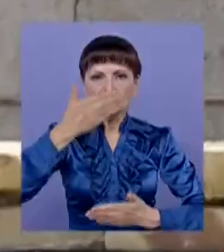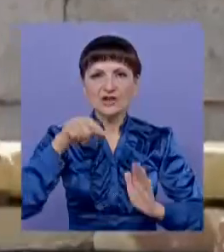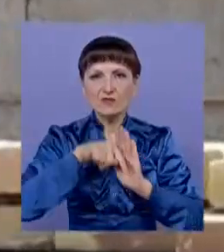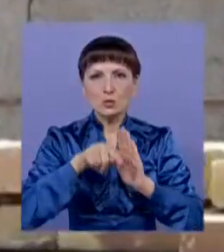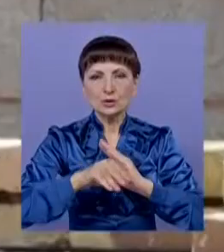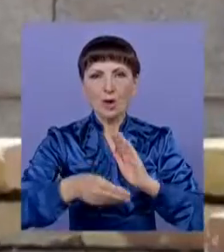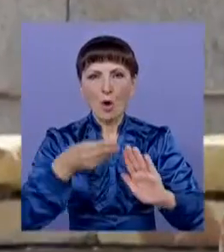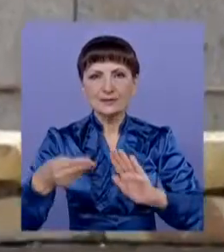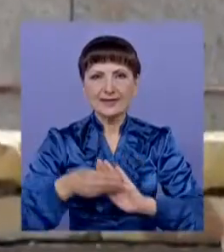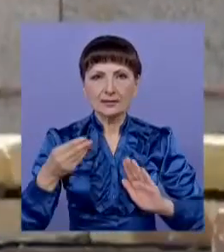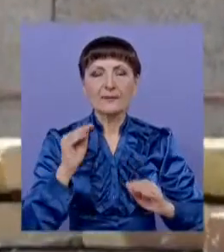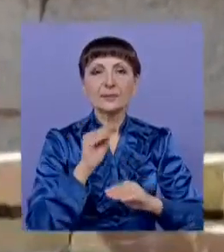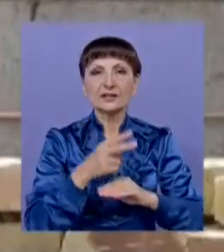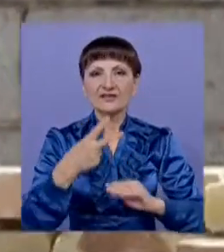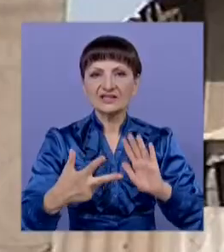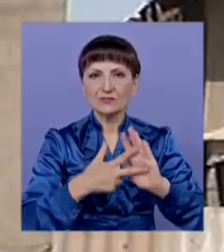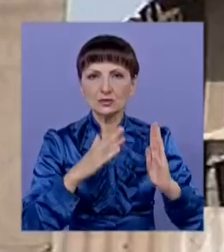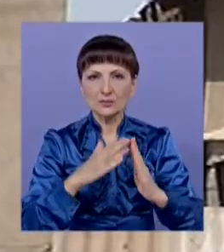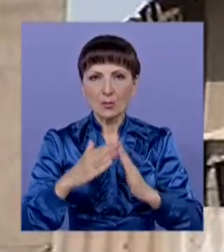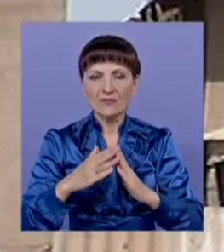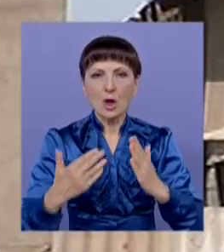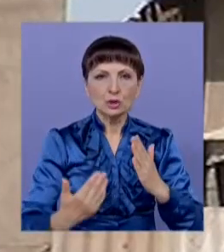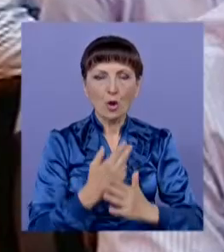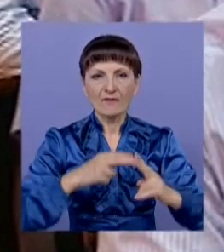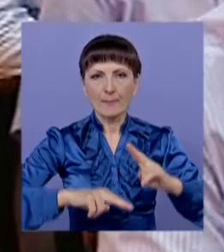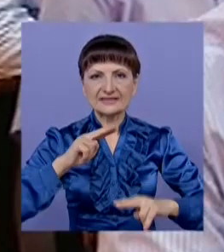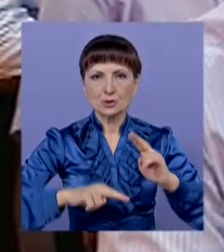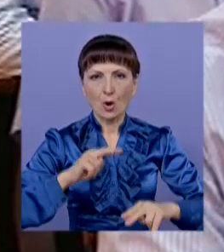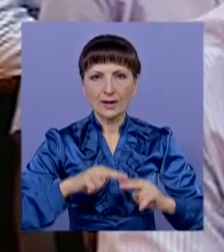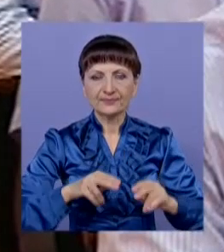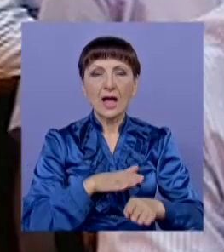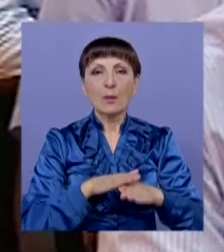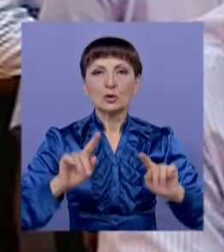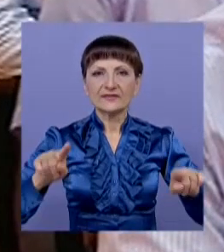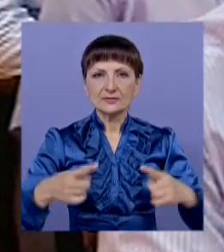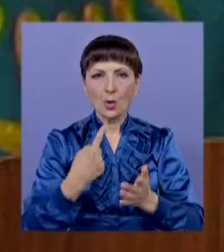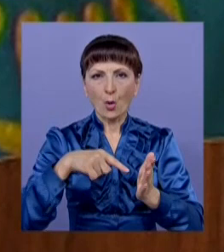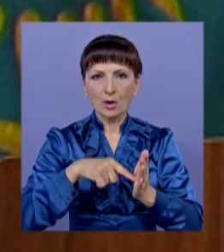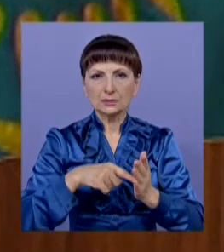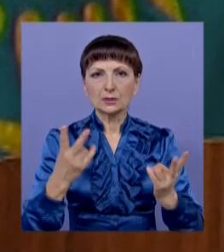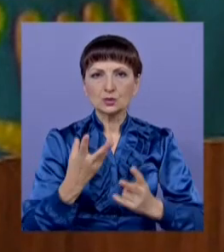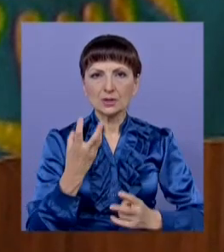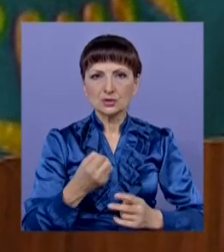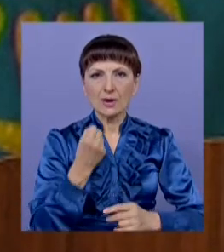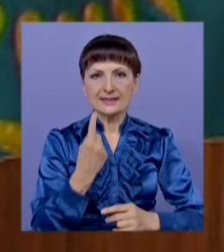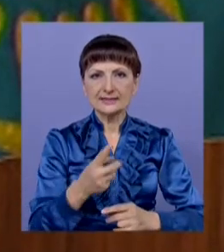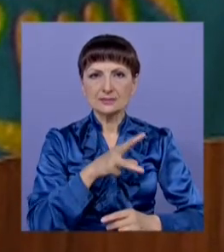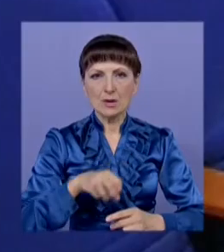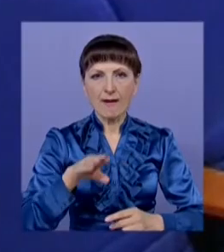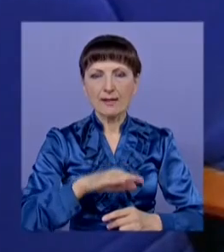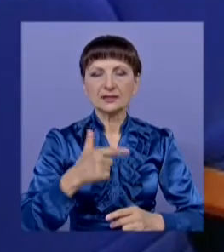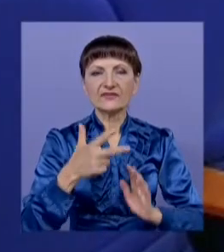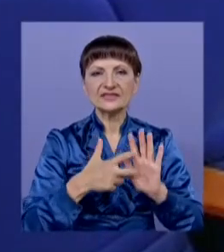отделке. Дополнительно 28 жилищ мы возвели с нуля. На полное восстановление Арыси нужно еще 11